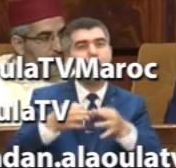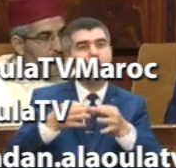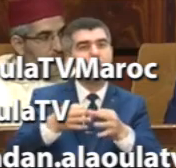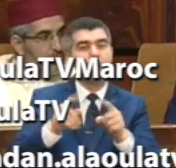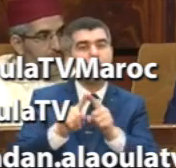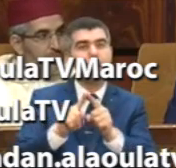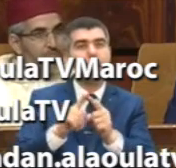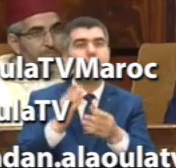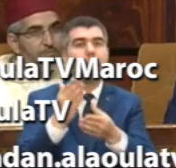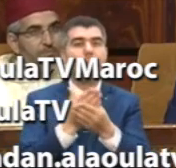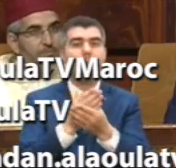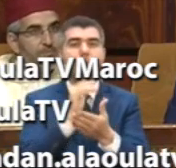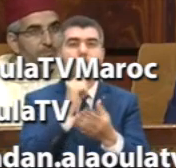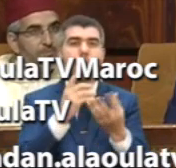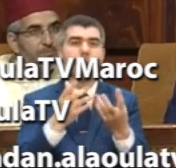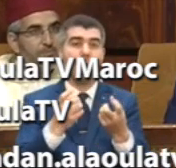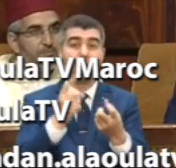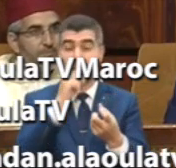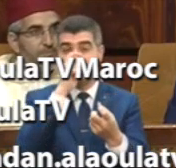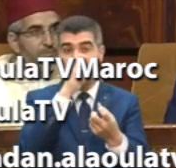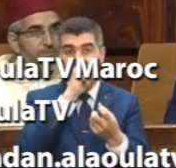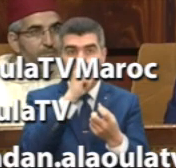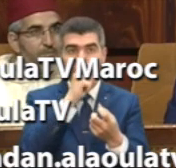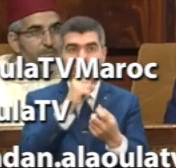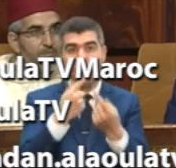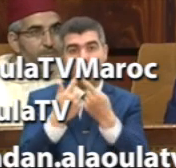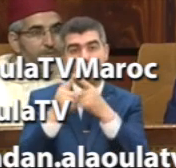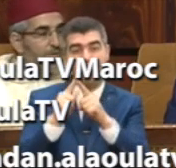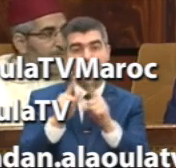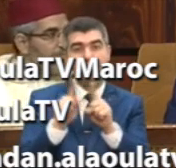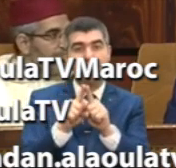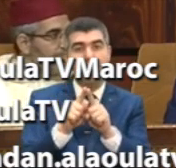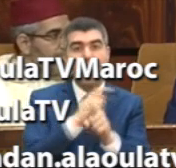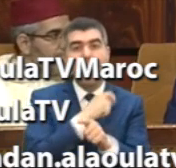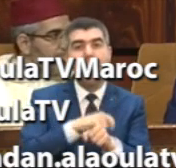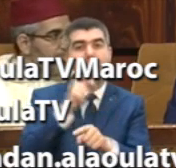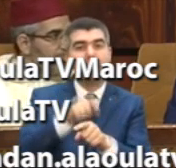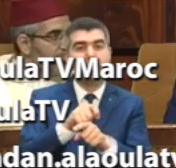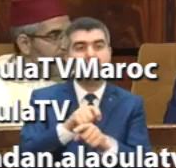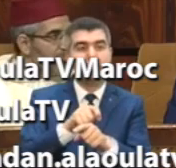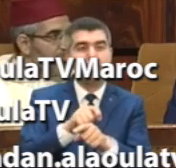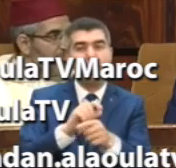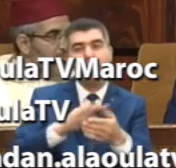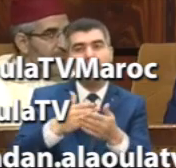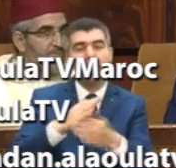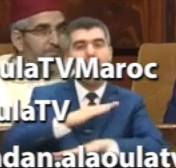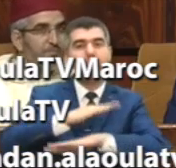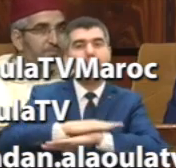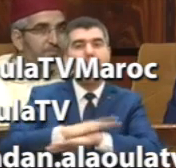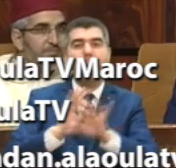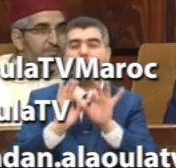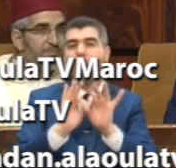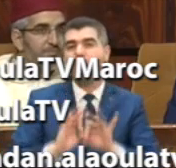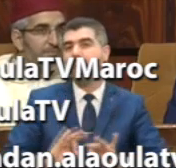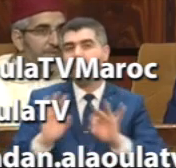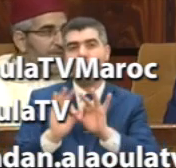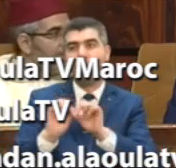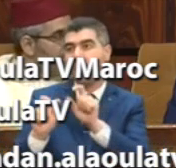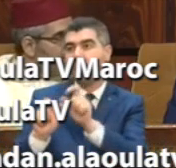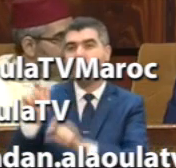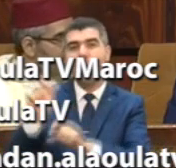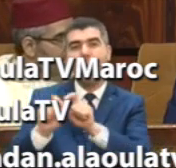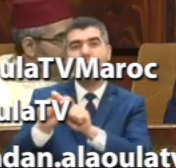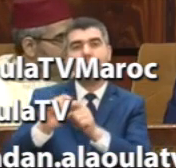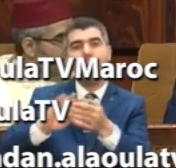غيسبب لنا في خطر كبير، وهو تعريض هبة القضاء ديالنا للخطر والثقة ديال المواطن في